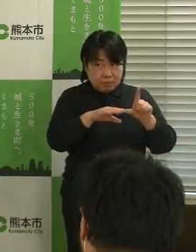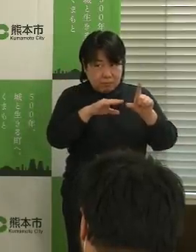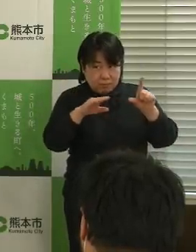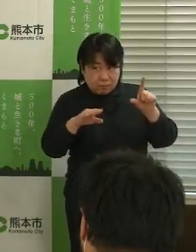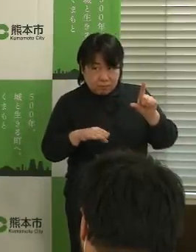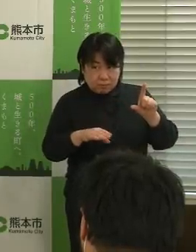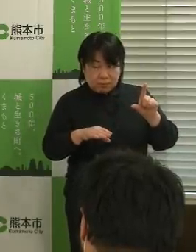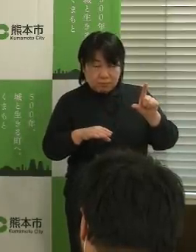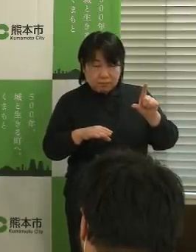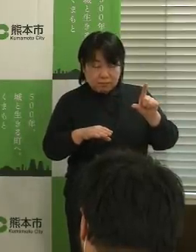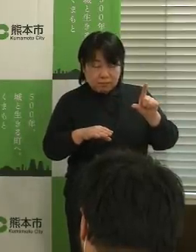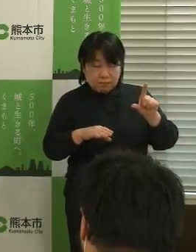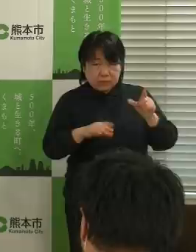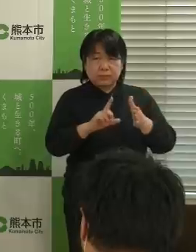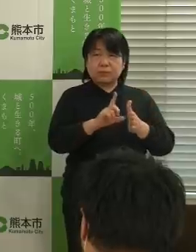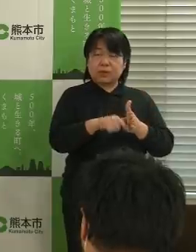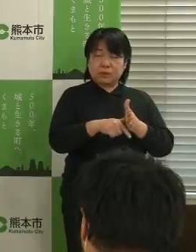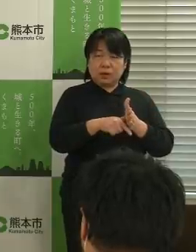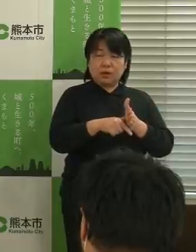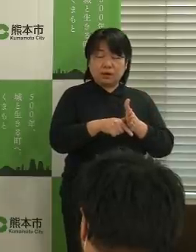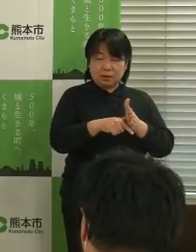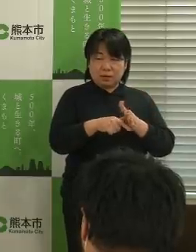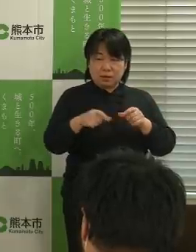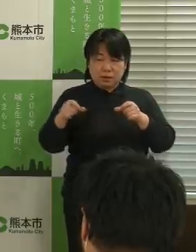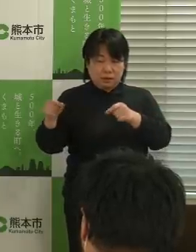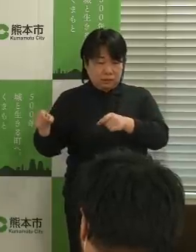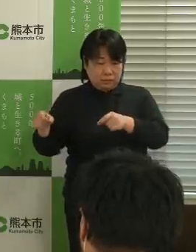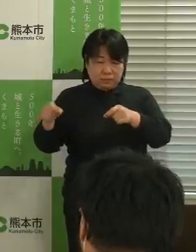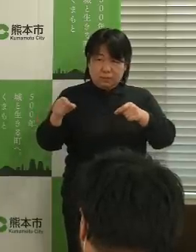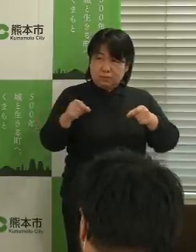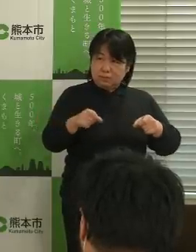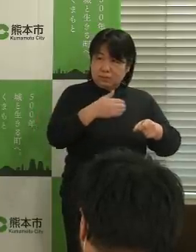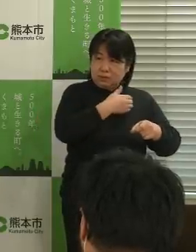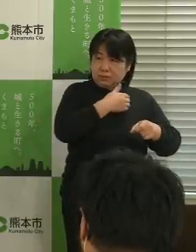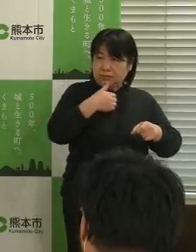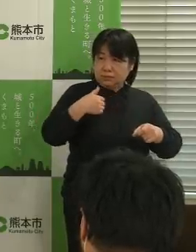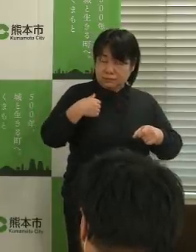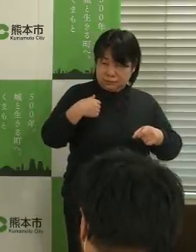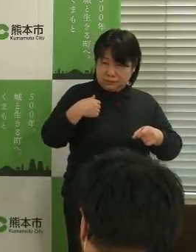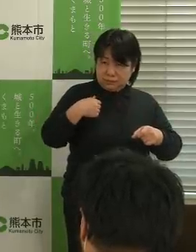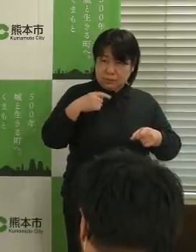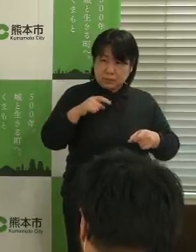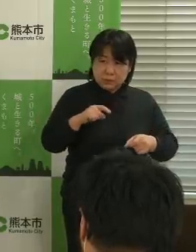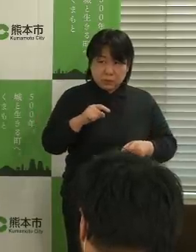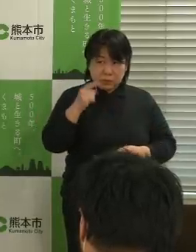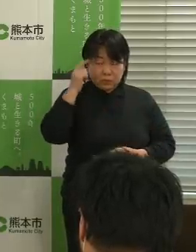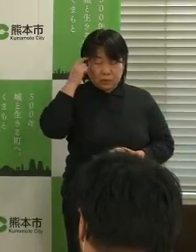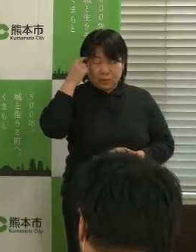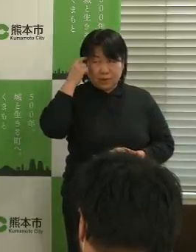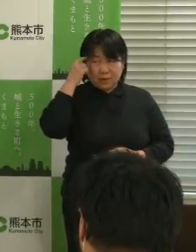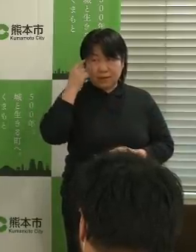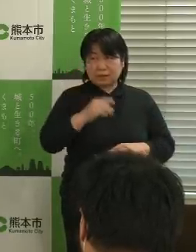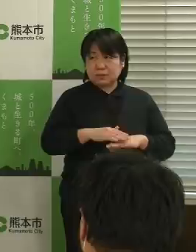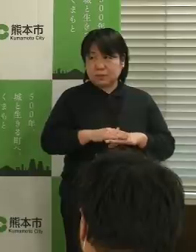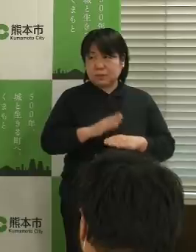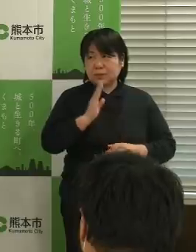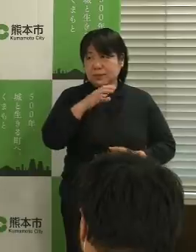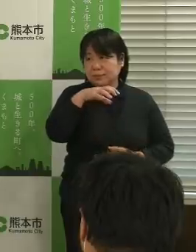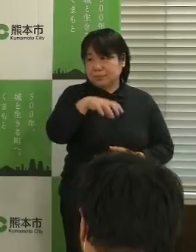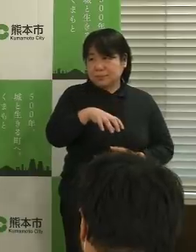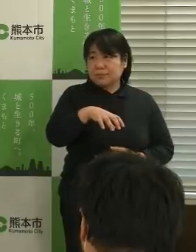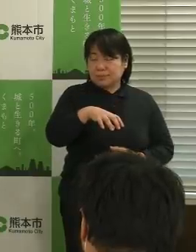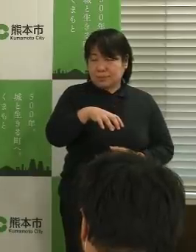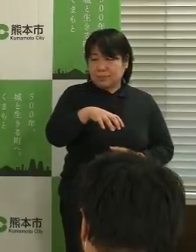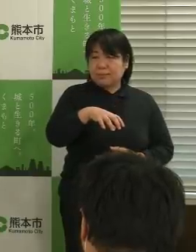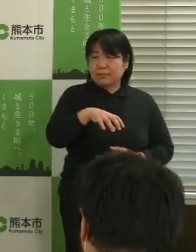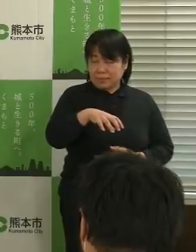がったということになれば、繰り上げもその場合はできますので、そういった考え方もですね、現場で柔軟にできる